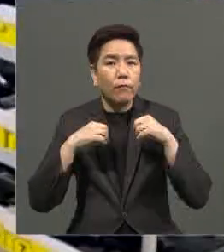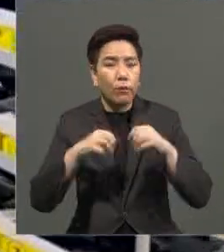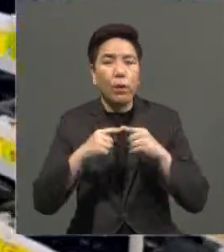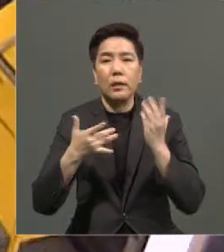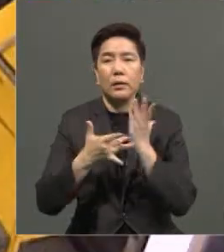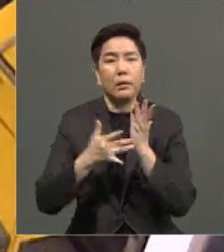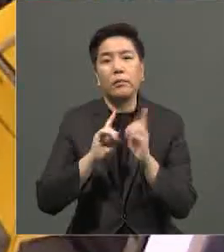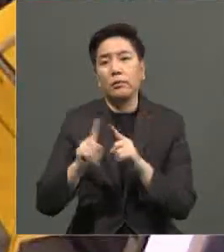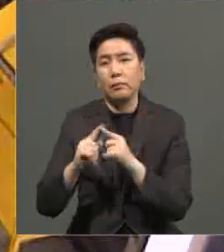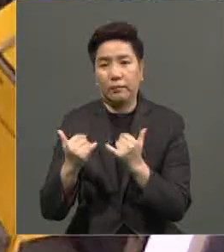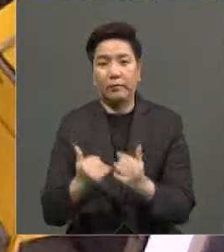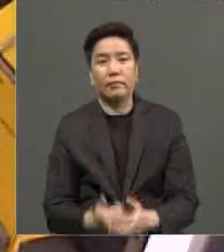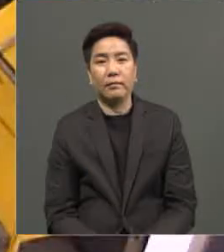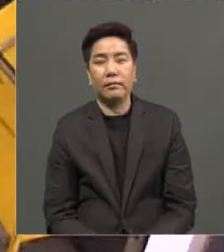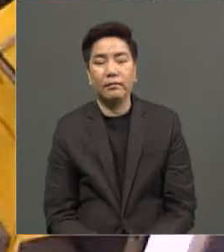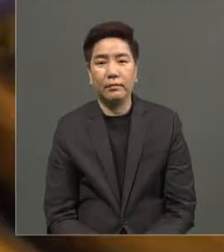อิเล็กทรอนิกส์